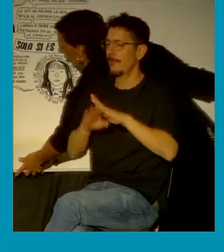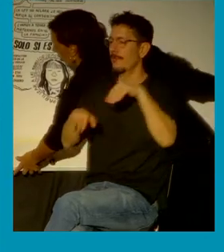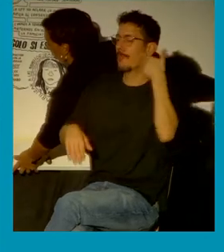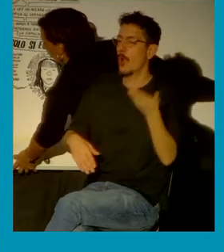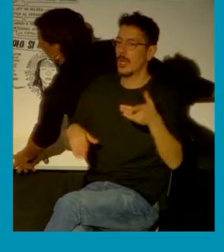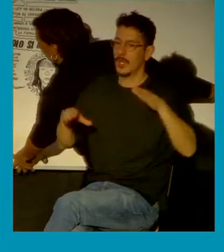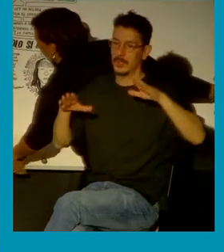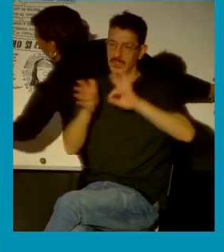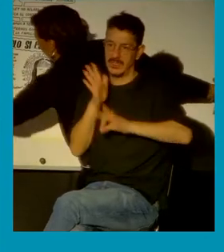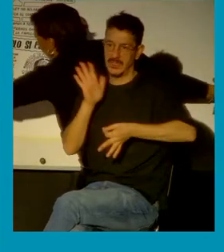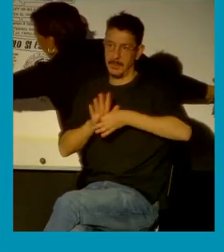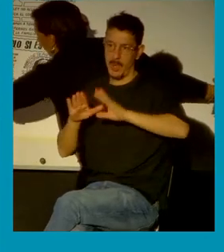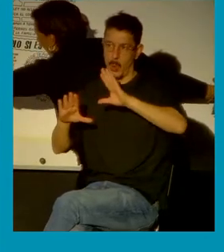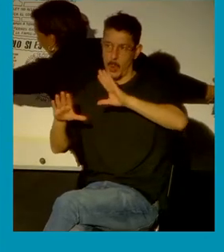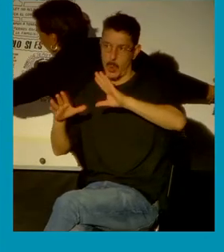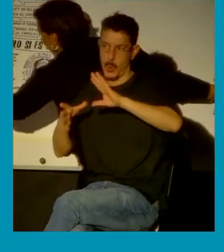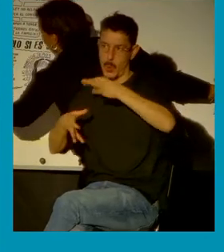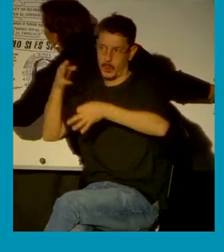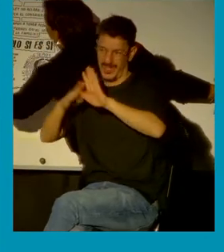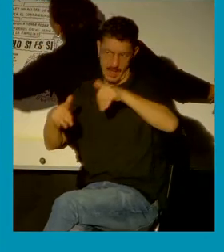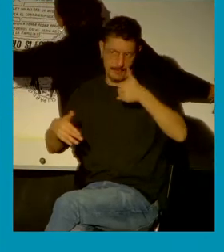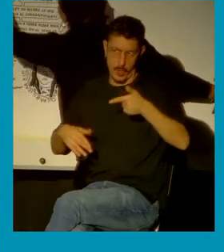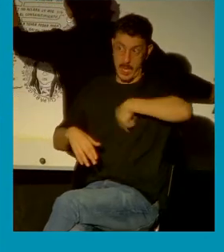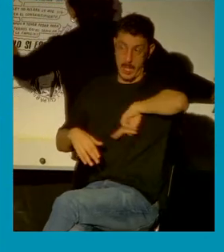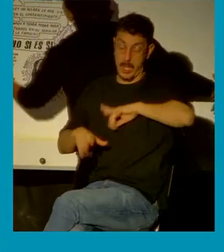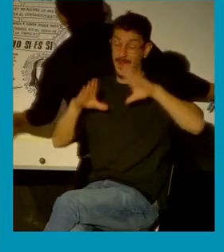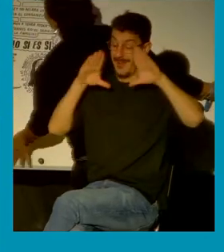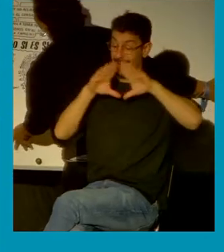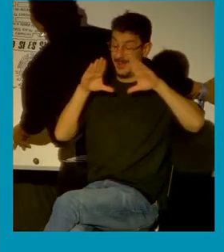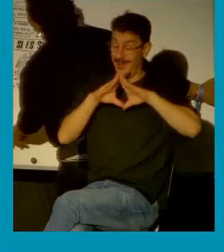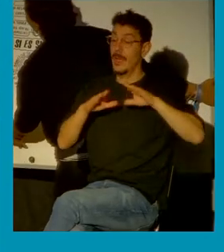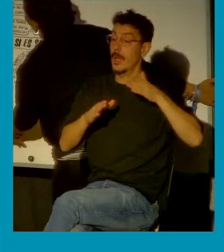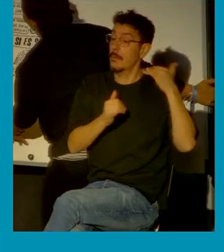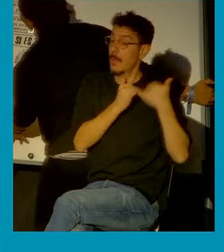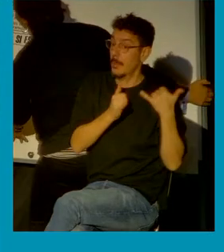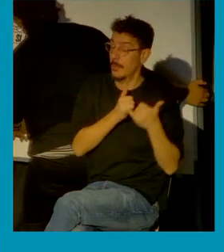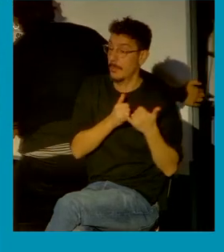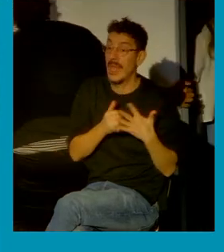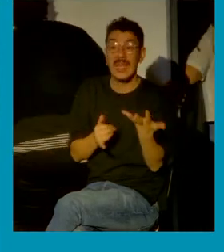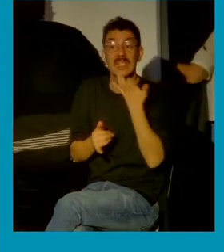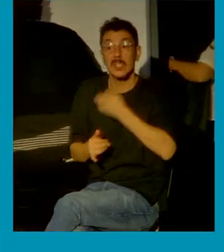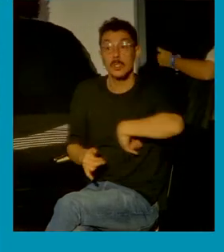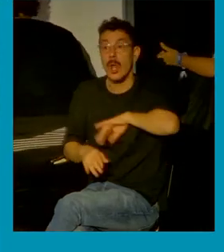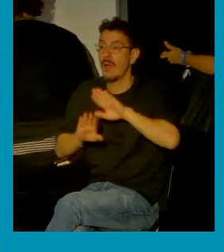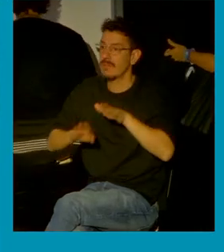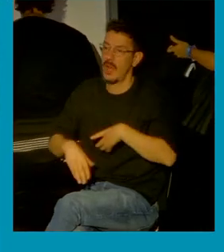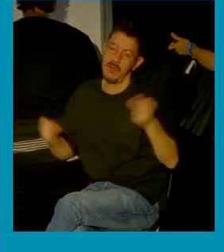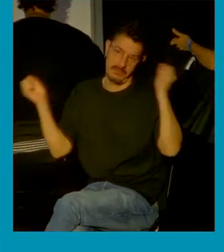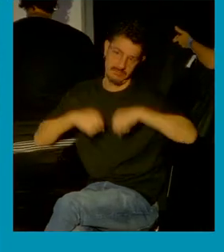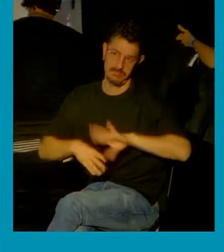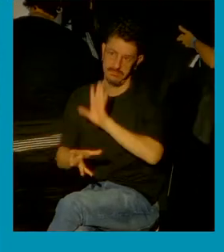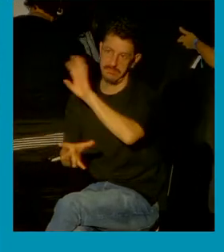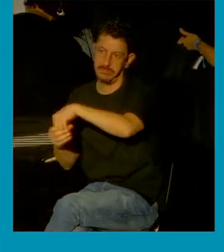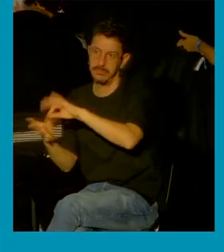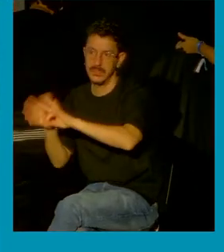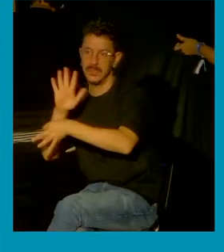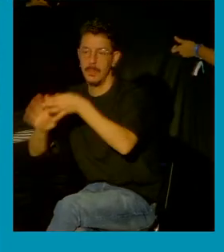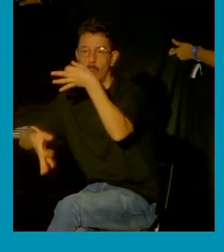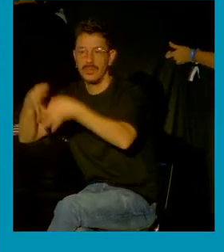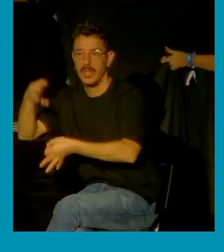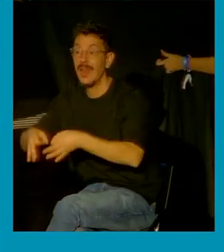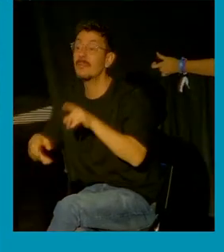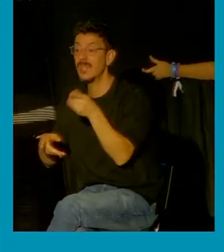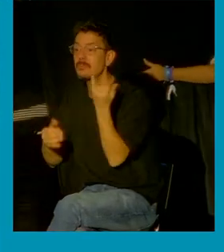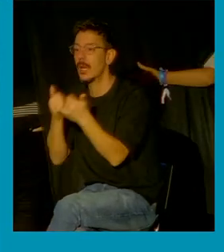del sistema de justícia i en cas que la posem a dintre del sistema judicial com es podria fer aquesta reparació crec que